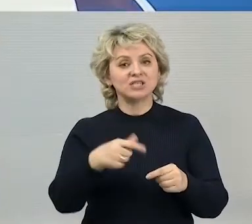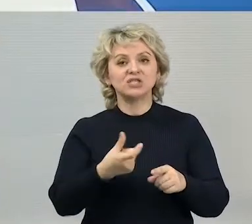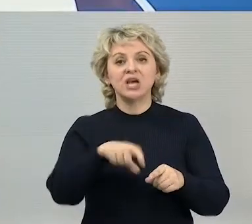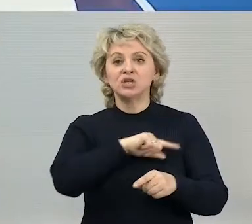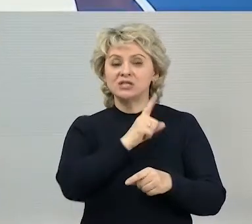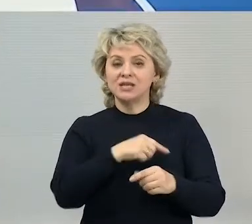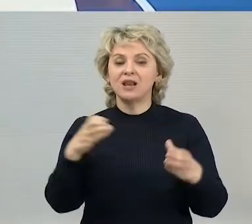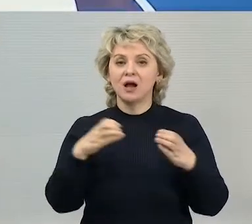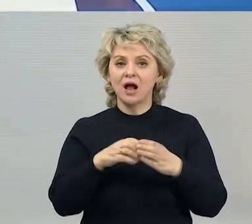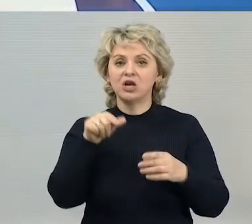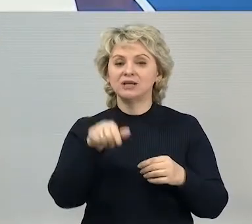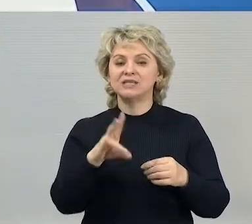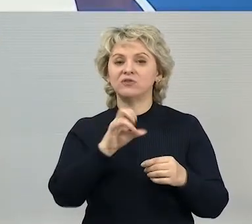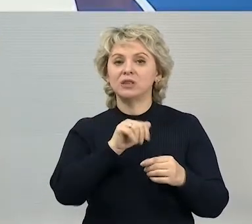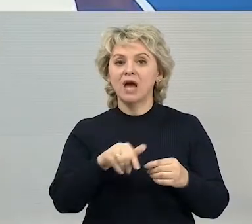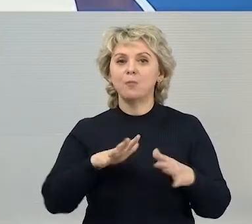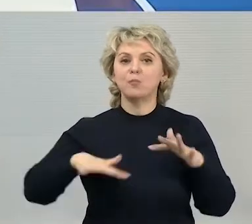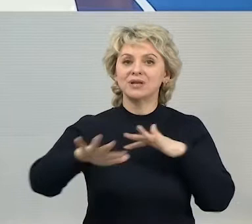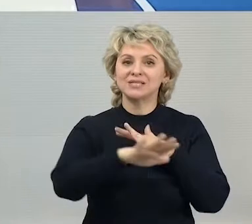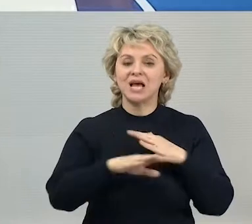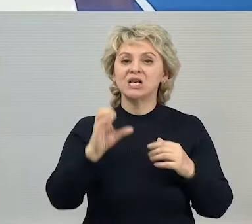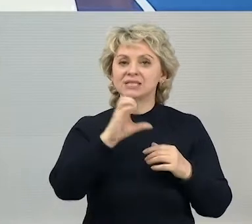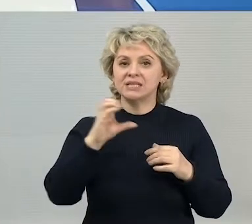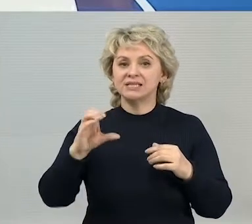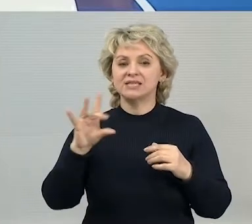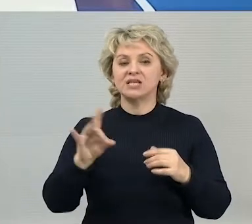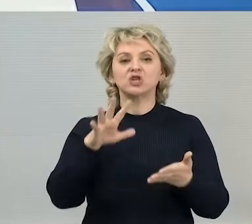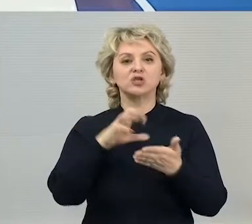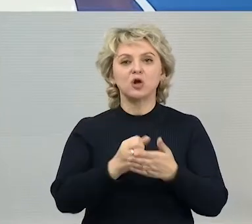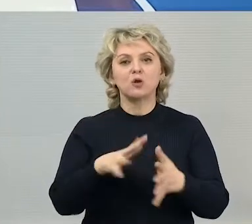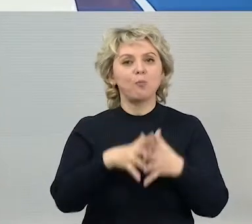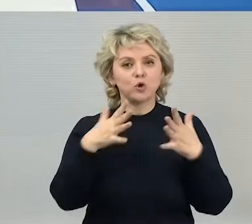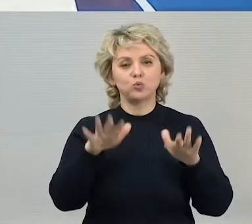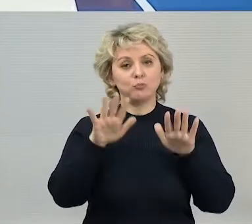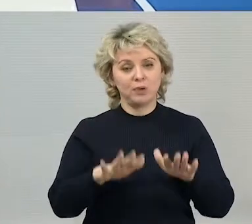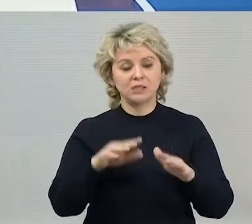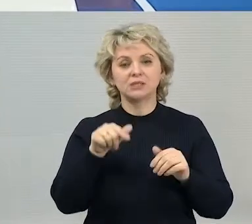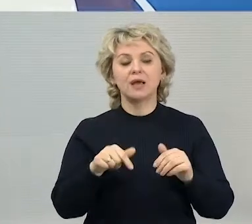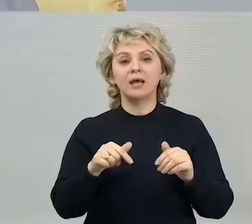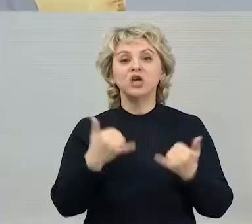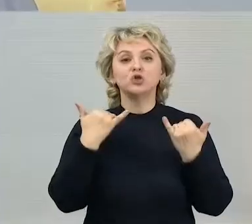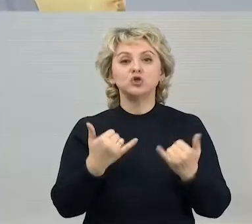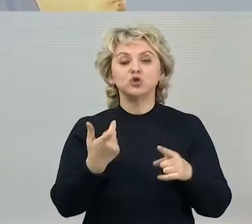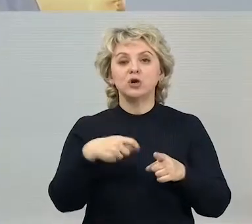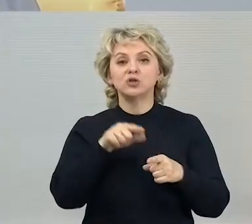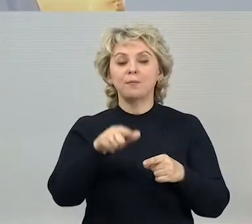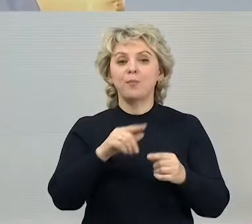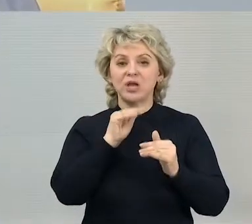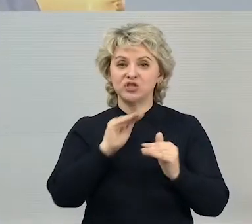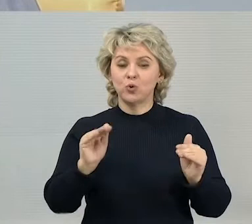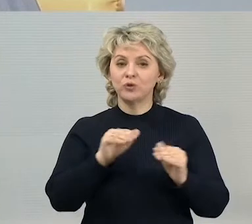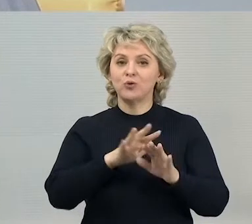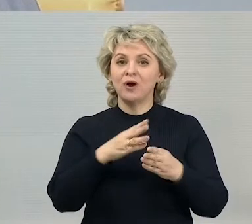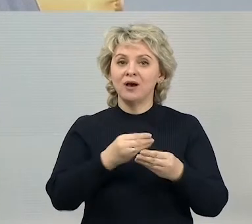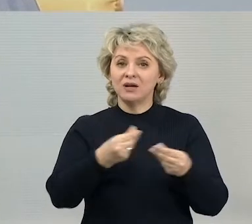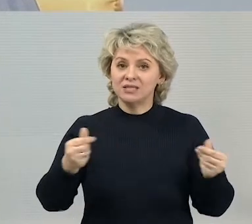коллектив, вот он на пространстве СССР занимал очень значимое место. Сейчас он потихоньку